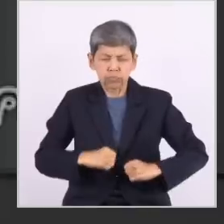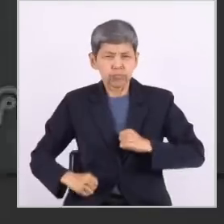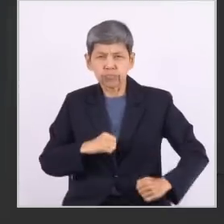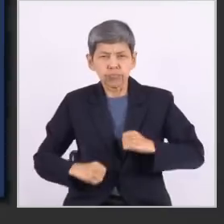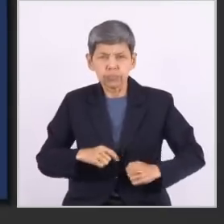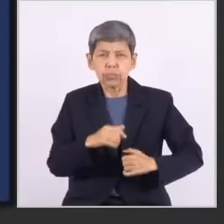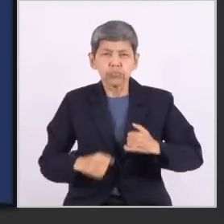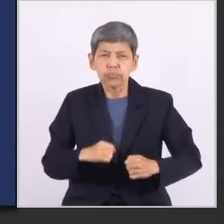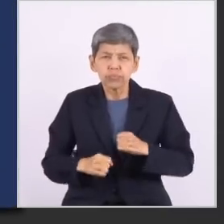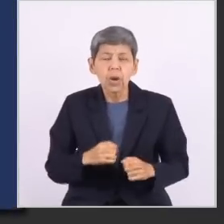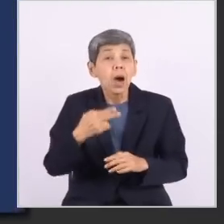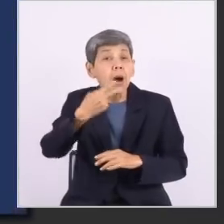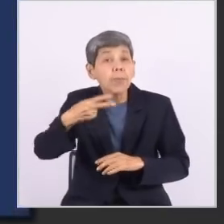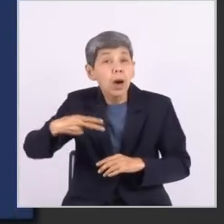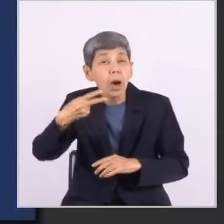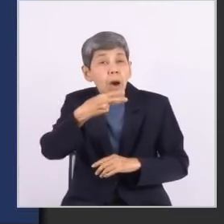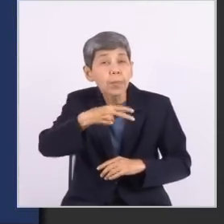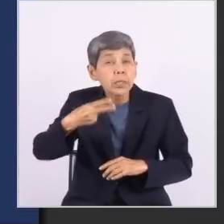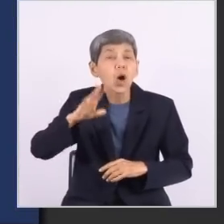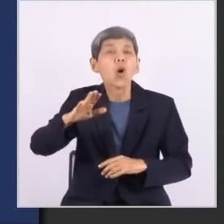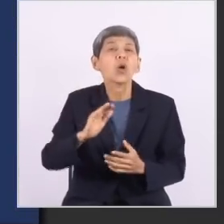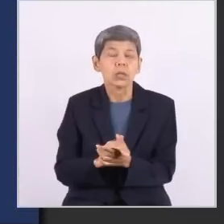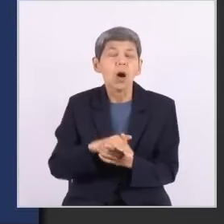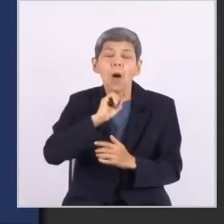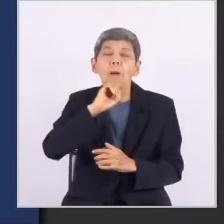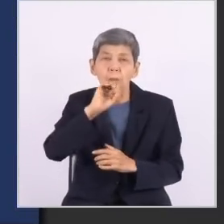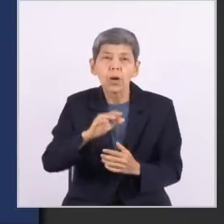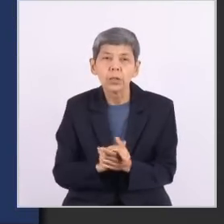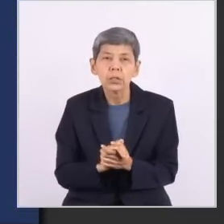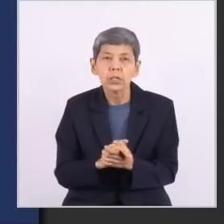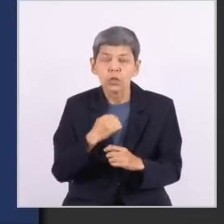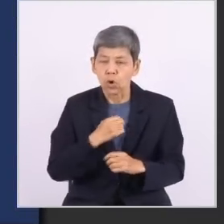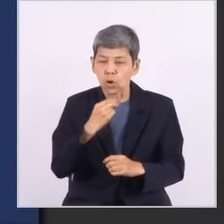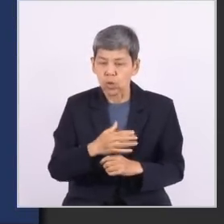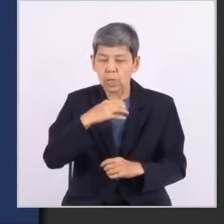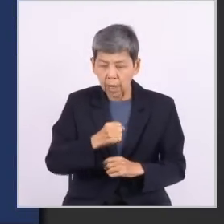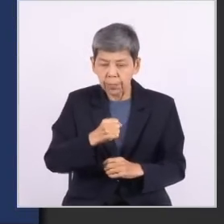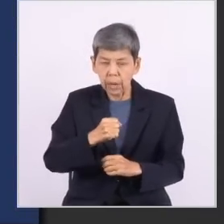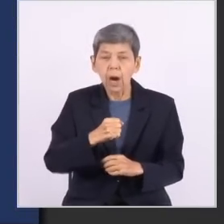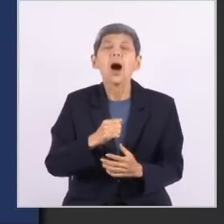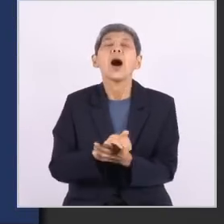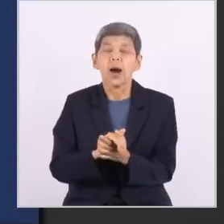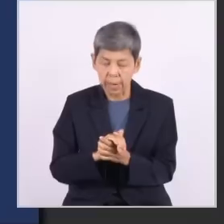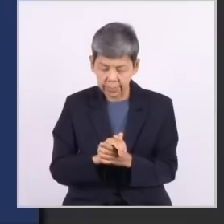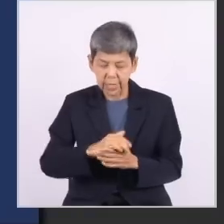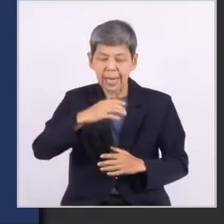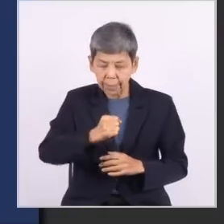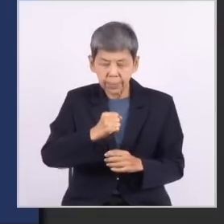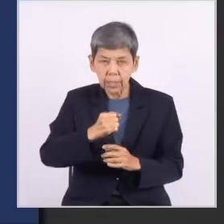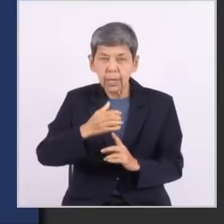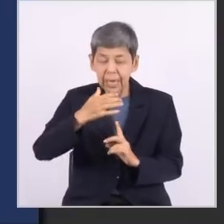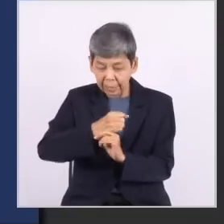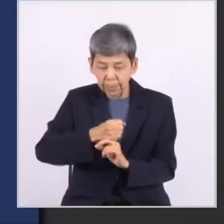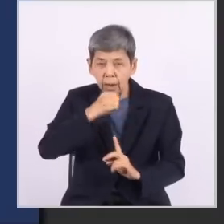ำโคกเด็กอันนี้คือภาษาของที่2บอกใช่ไหม กำโคกและขืนใจให้กินผัดไทย ให้กินผัดไทยประธานโทษผัดไทยไ